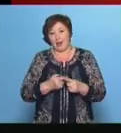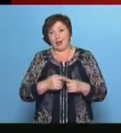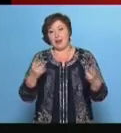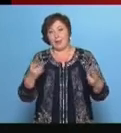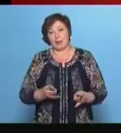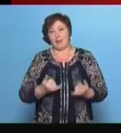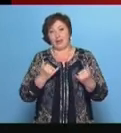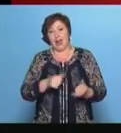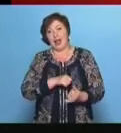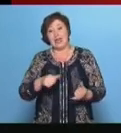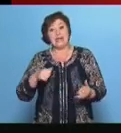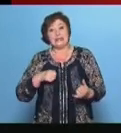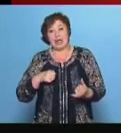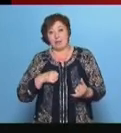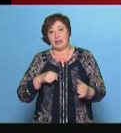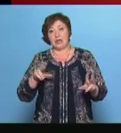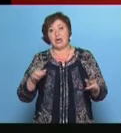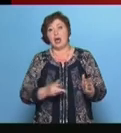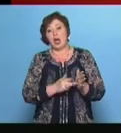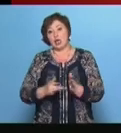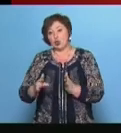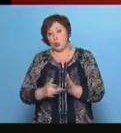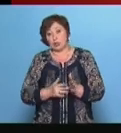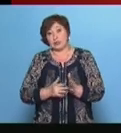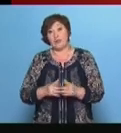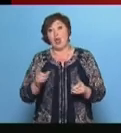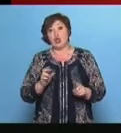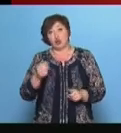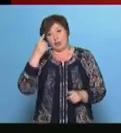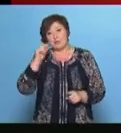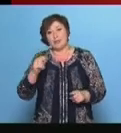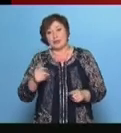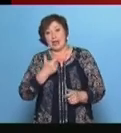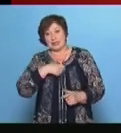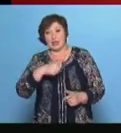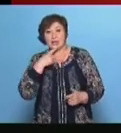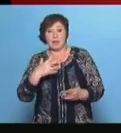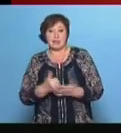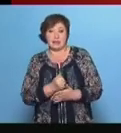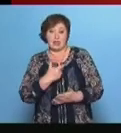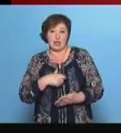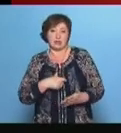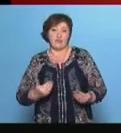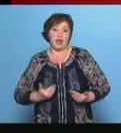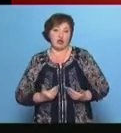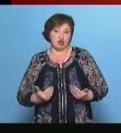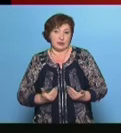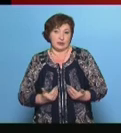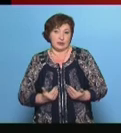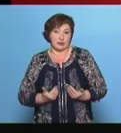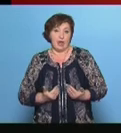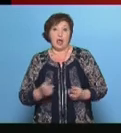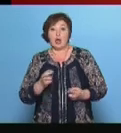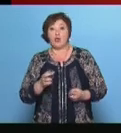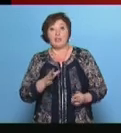самих туристов. Получается, что туристы находятся под контролем спасателей, и в случае возникновения каких-либо непредвиденных обстоятельств спасатели в любой момент